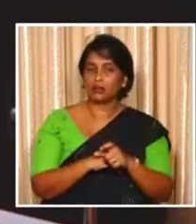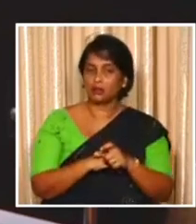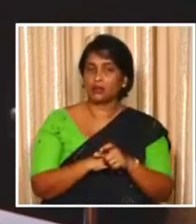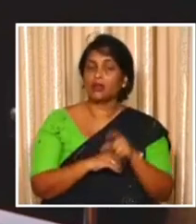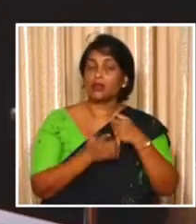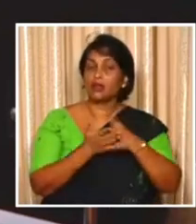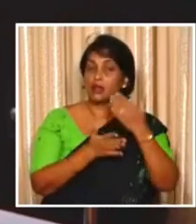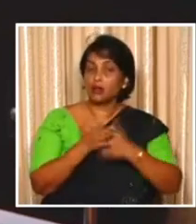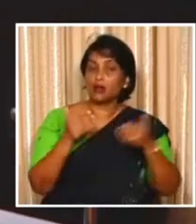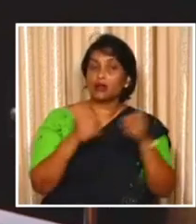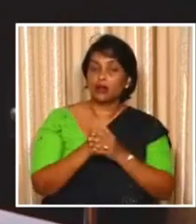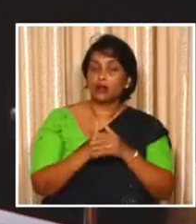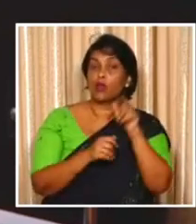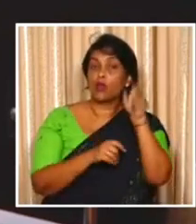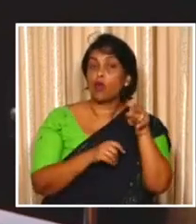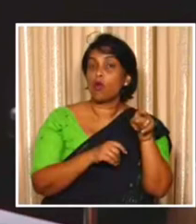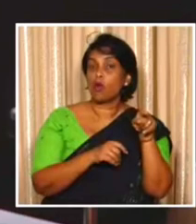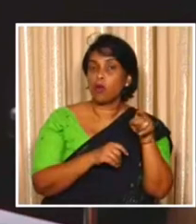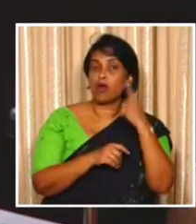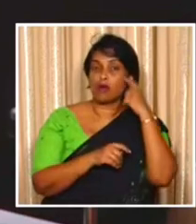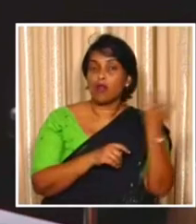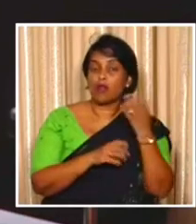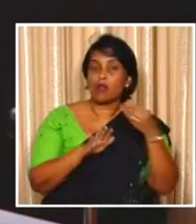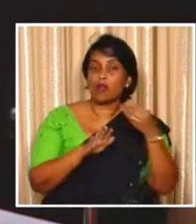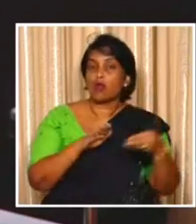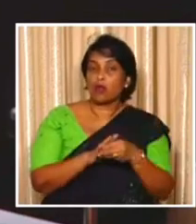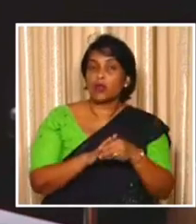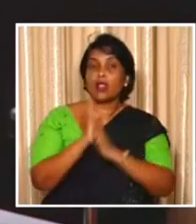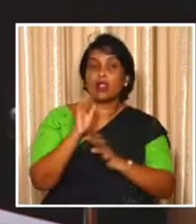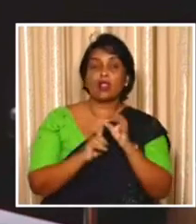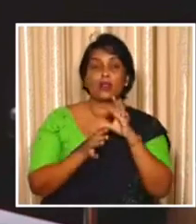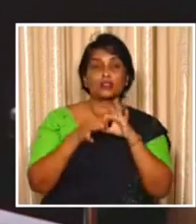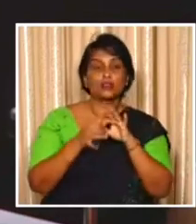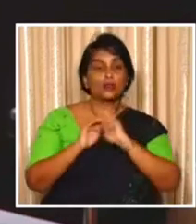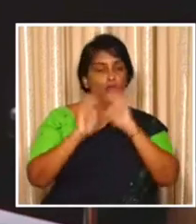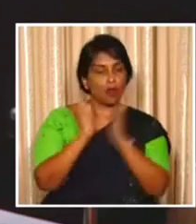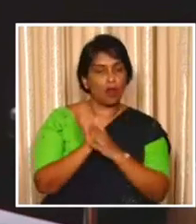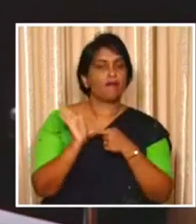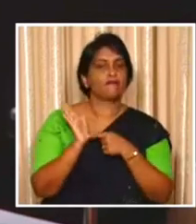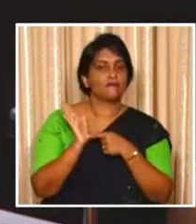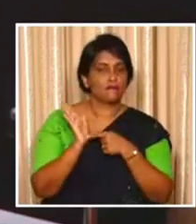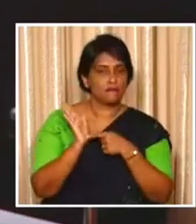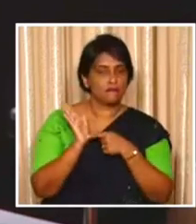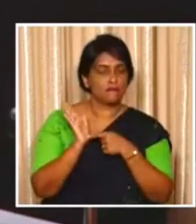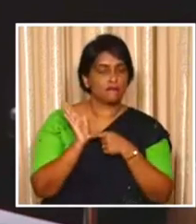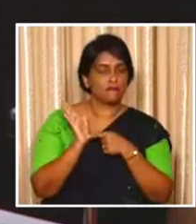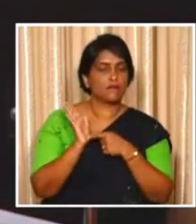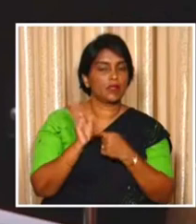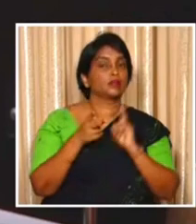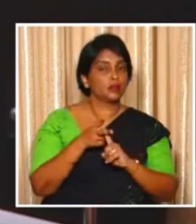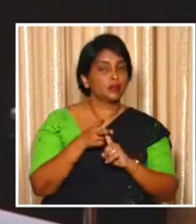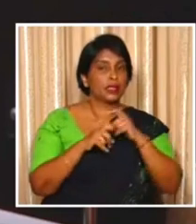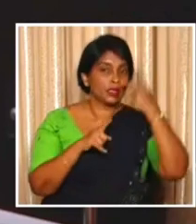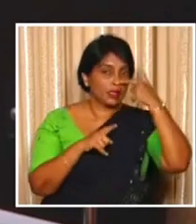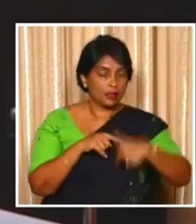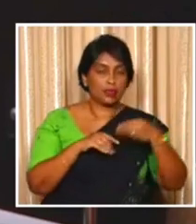ඒ වාර්තාව පිටිපස්සේ ඉන්න කවුද ගල්ලංගරුව වලින් කොමිස් ගහුවේ අමාත්‍යවරයා සබත්තා සියල්ල තියෙන එක ඇතුලේ ඊළඟ තමුන්නාංශ කිව්වා ඩීසල් වලින්